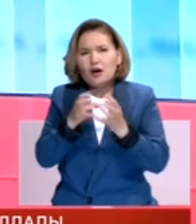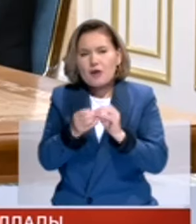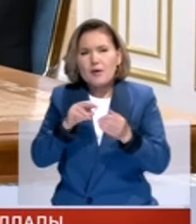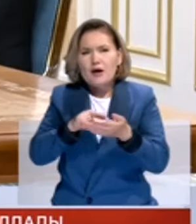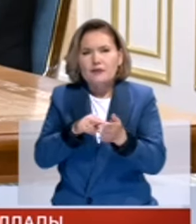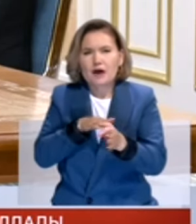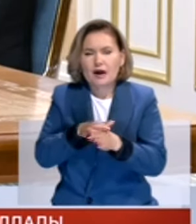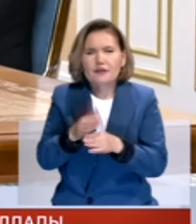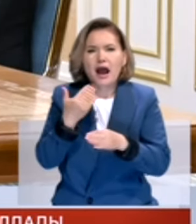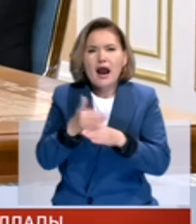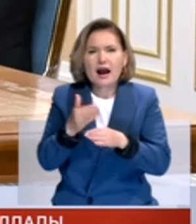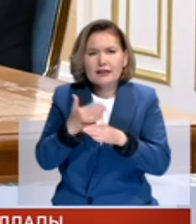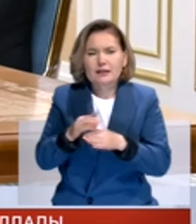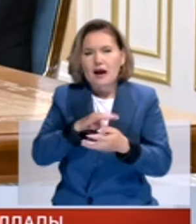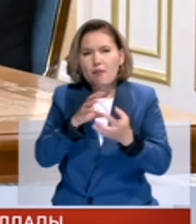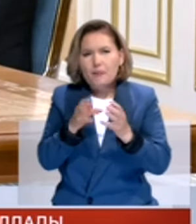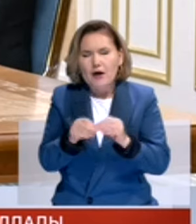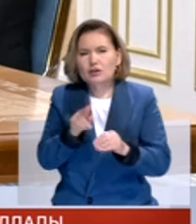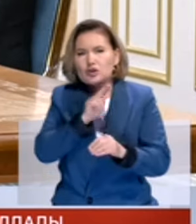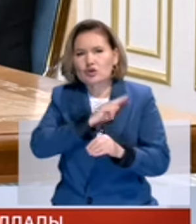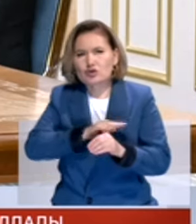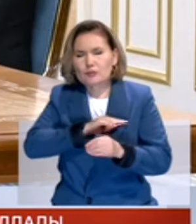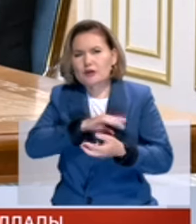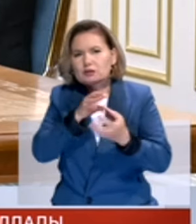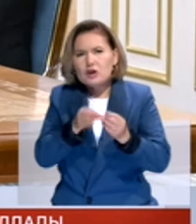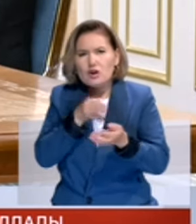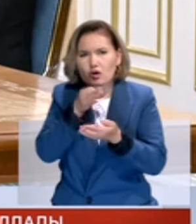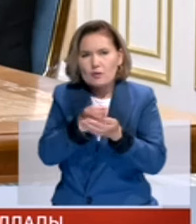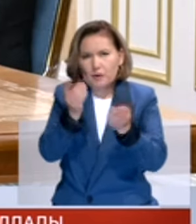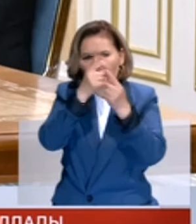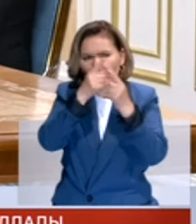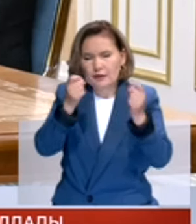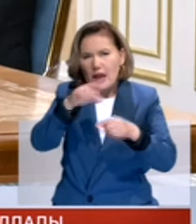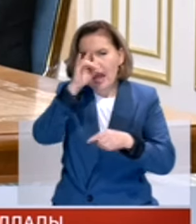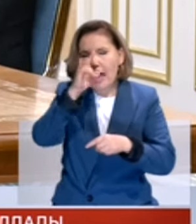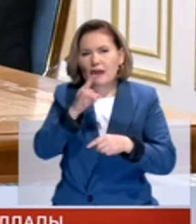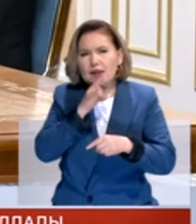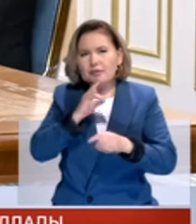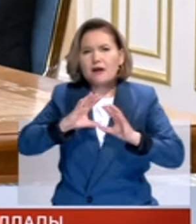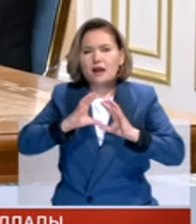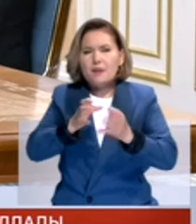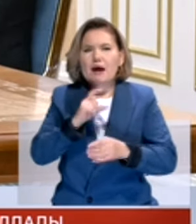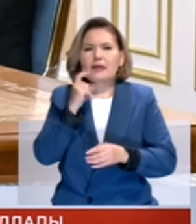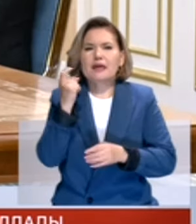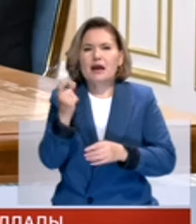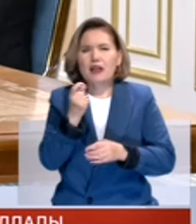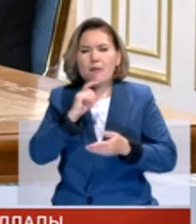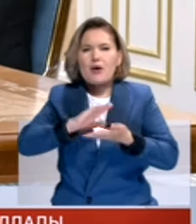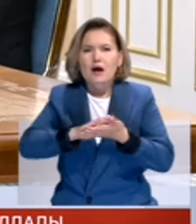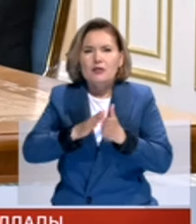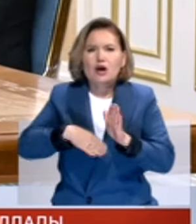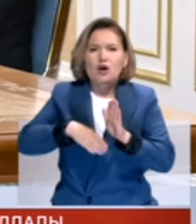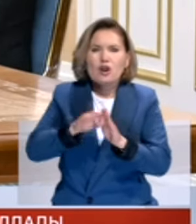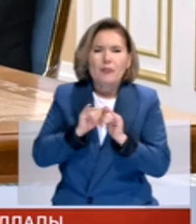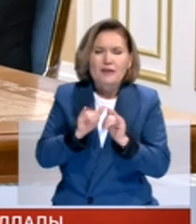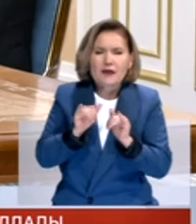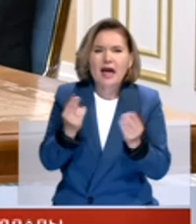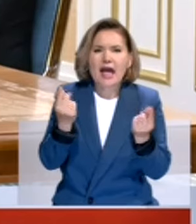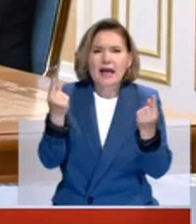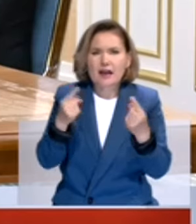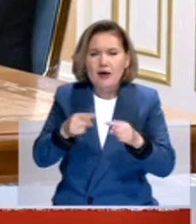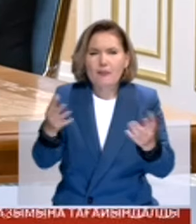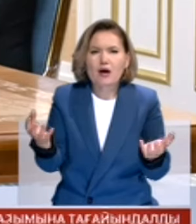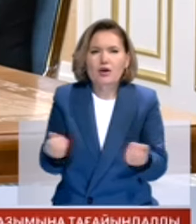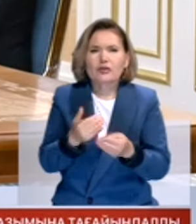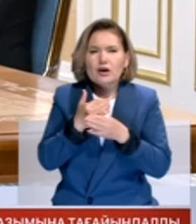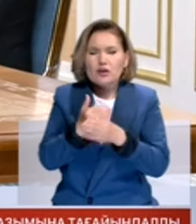асырылған ақша кредит саясатының қорытындысы туралы есеп берді. Қазақстандағы және әлемдегі экономикалық жағдайдың дамуы, инфляцияның